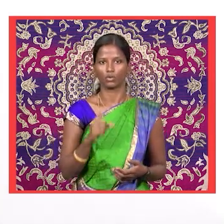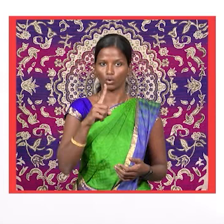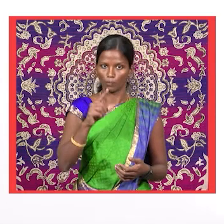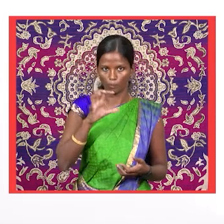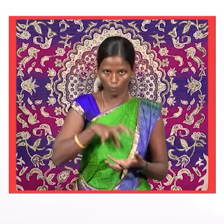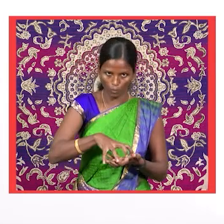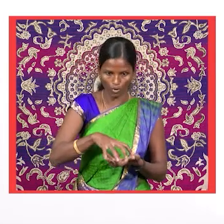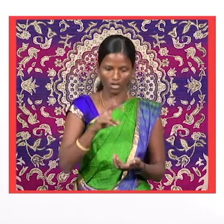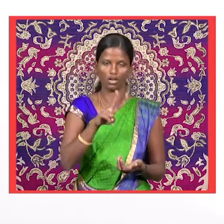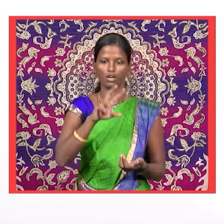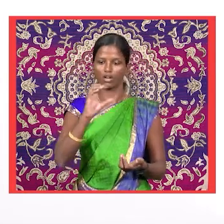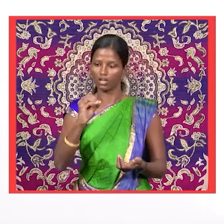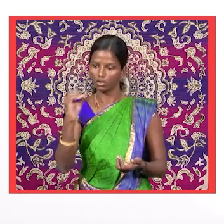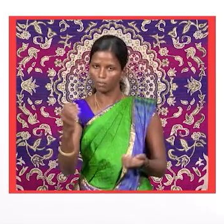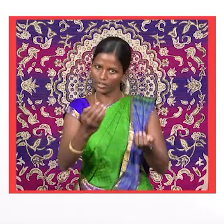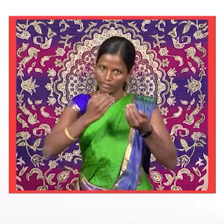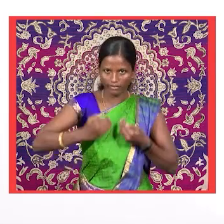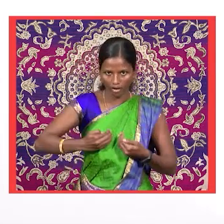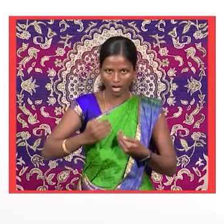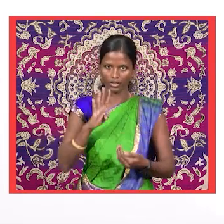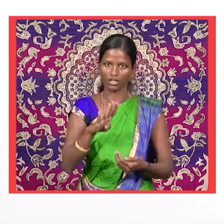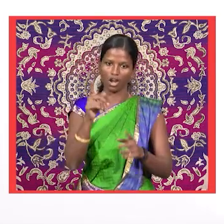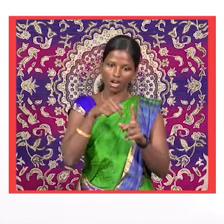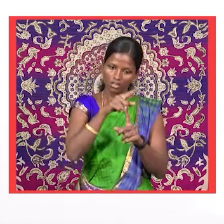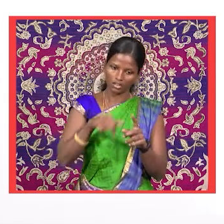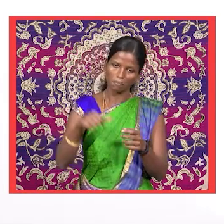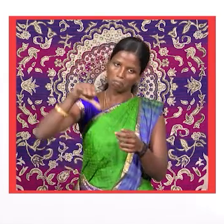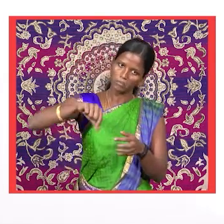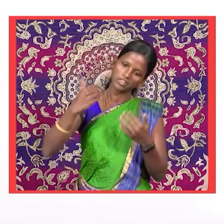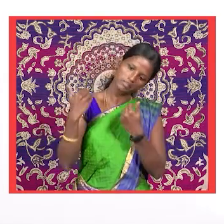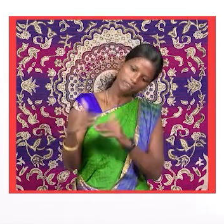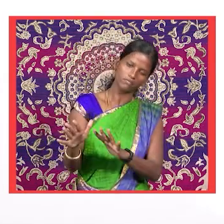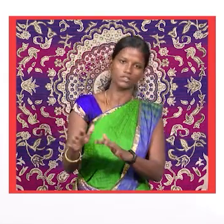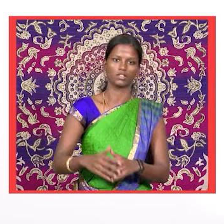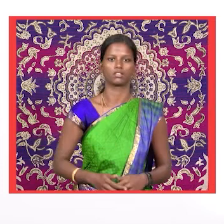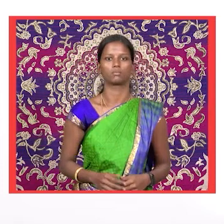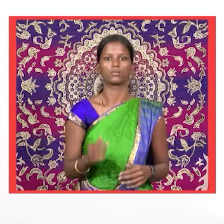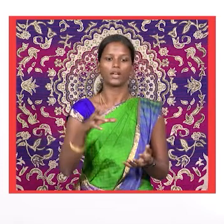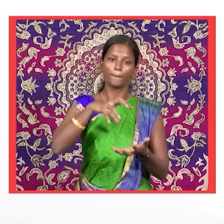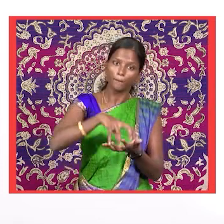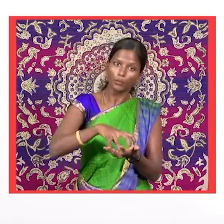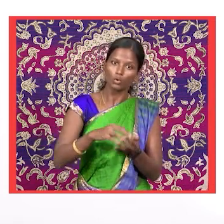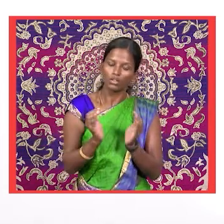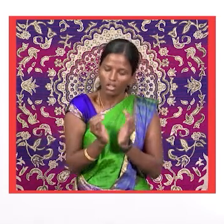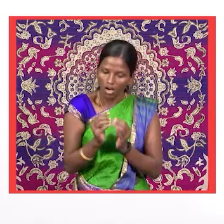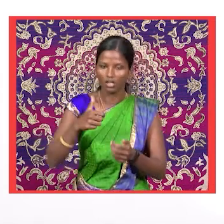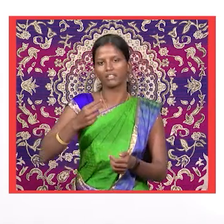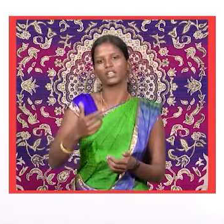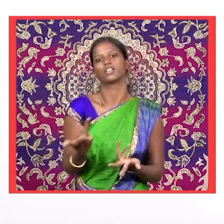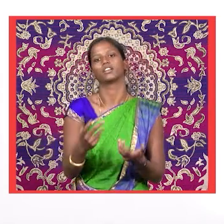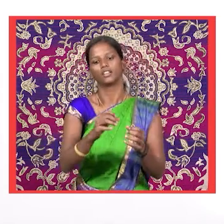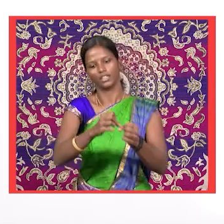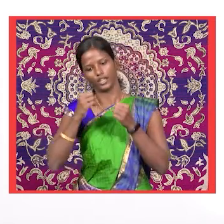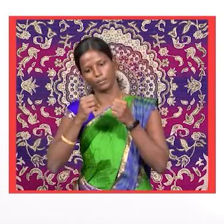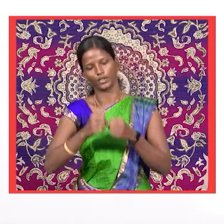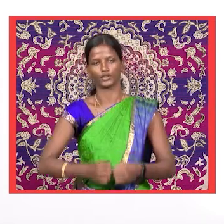என்ன? 4% நட்டத்திற்கு விற்கப்படுகிறது. ஸோ நட்டத்துடைய தொகை என்னான்னு கொடுக்கல, ஆனால் என்ன கண்டுபிடிக்க சொல்லியிருக்காங்க? அடக்க விலை